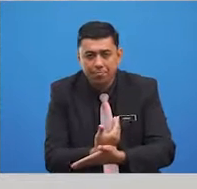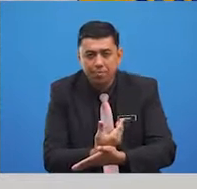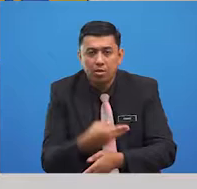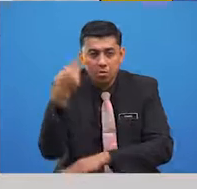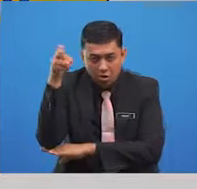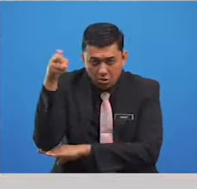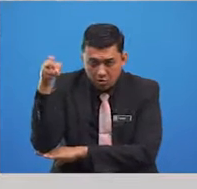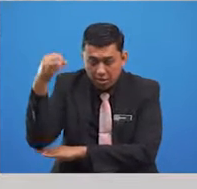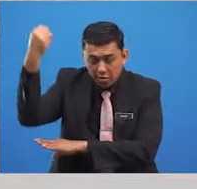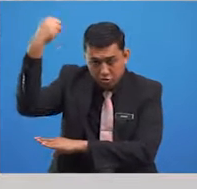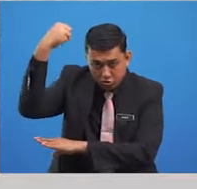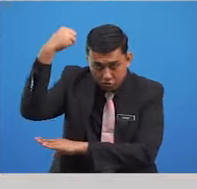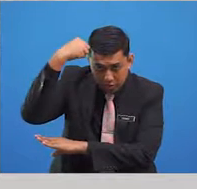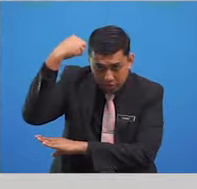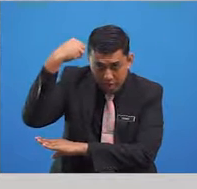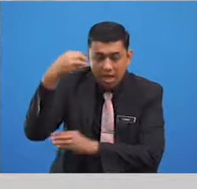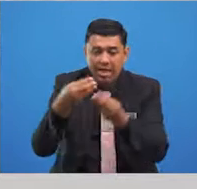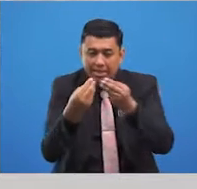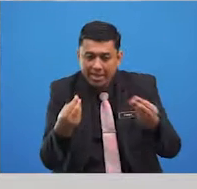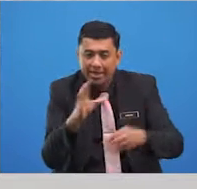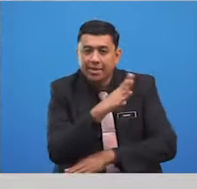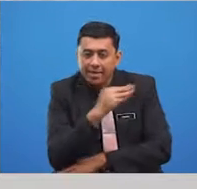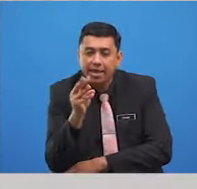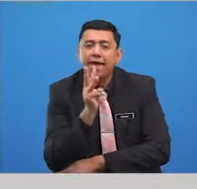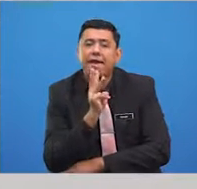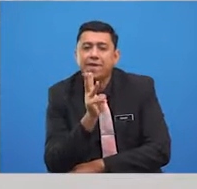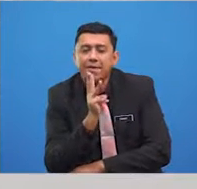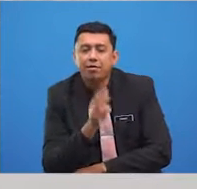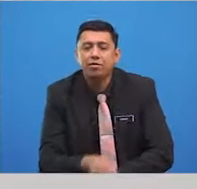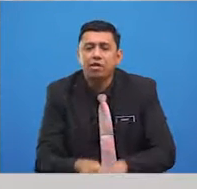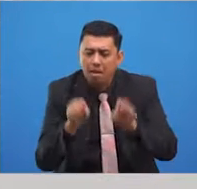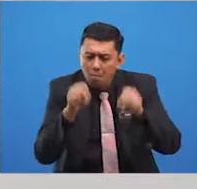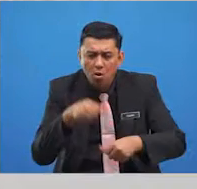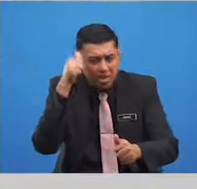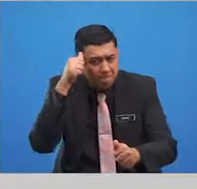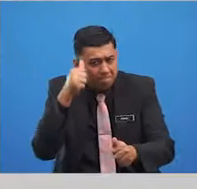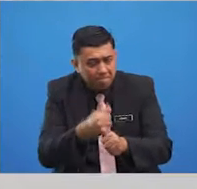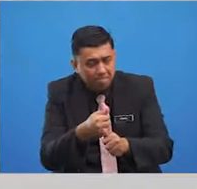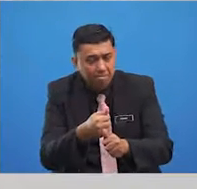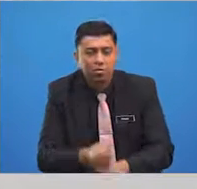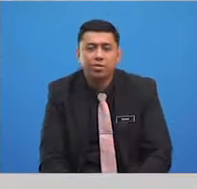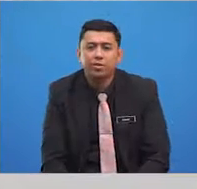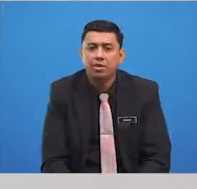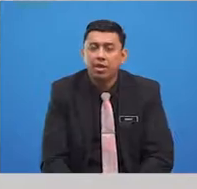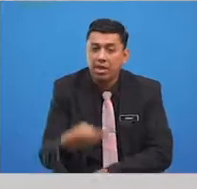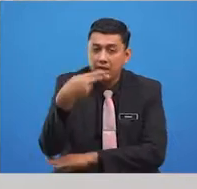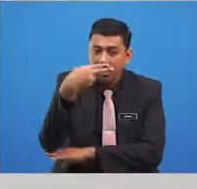hutan, suria, tanah dan air. Murid-murid boleh mengingat dengan menggunakan